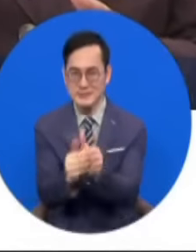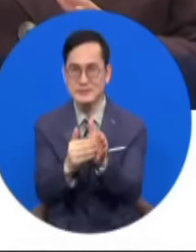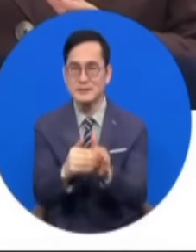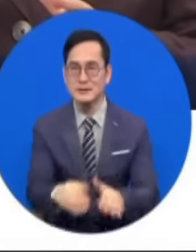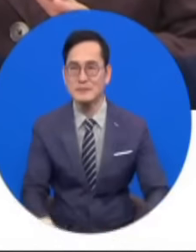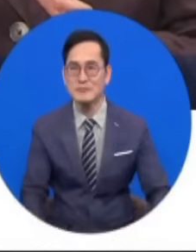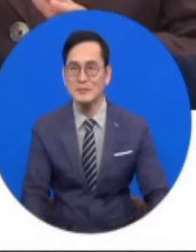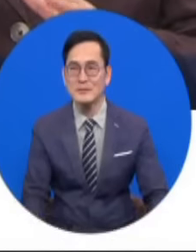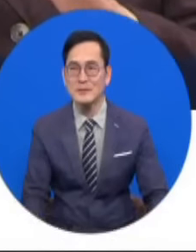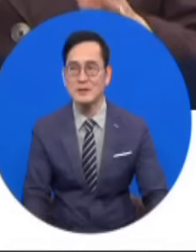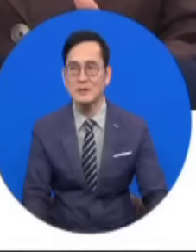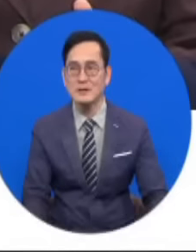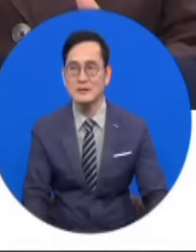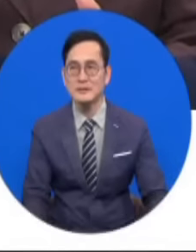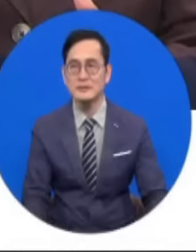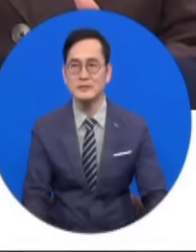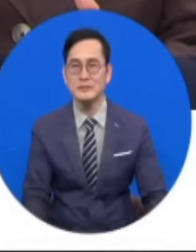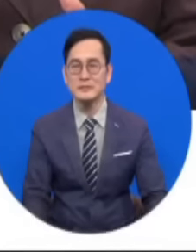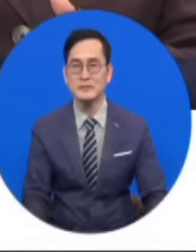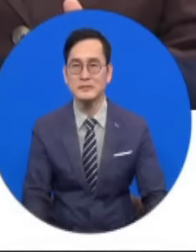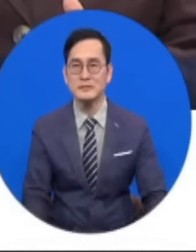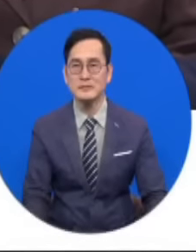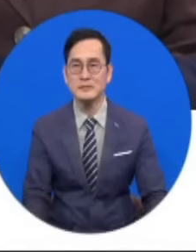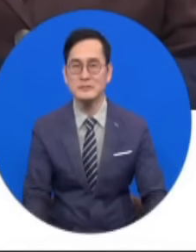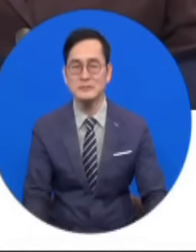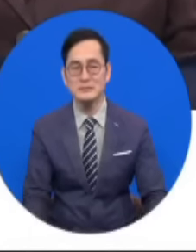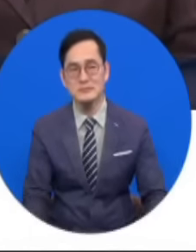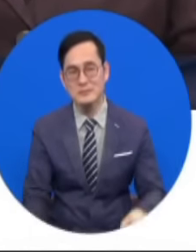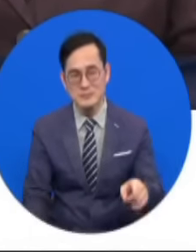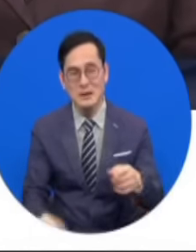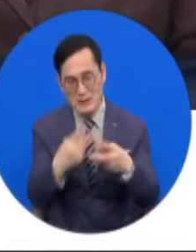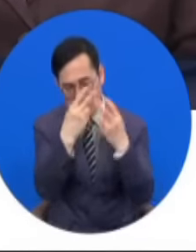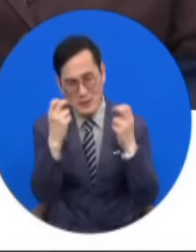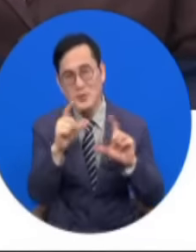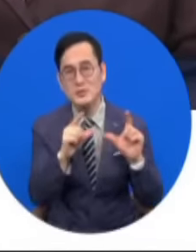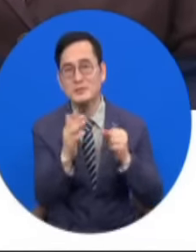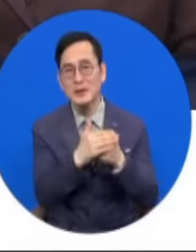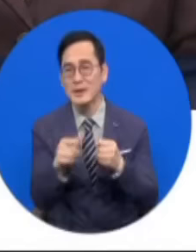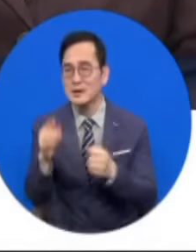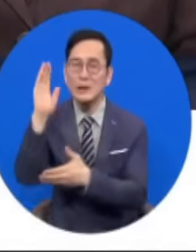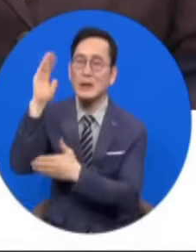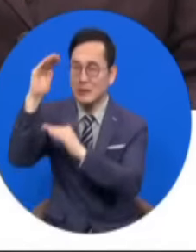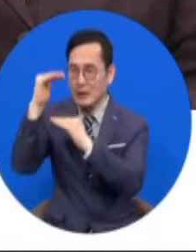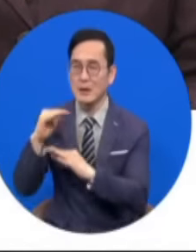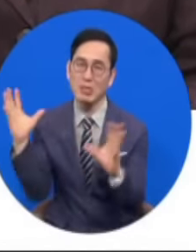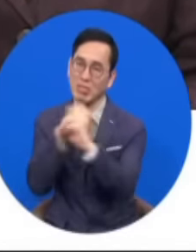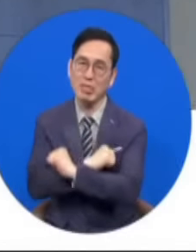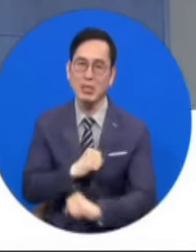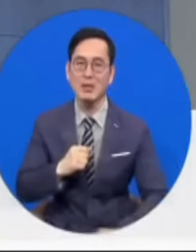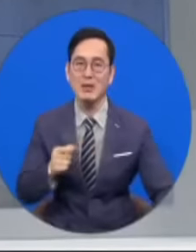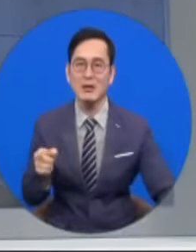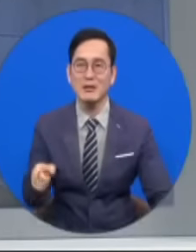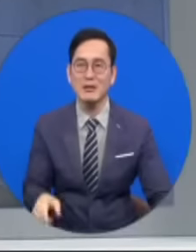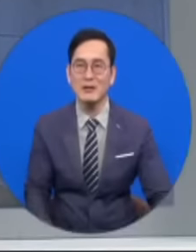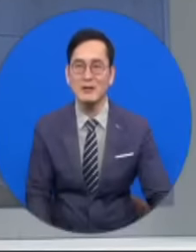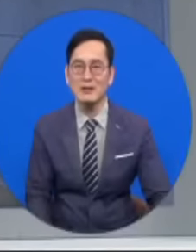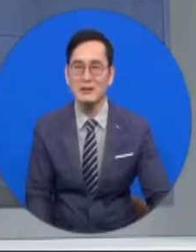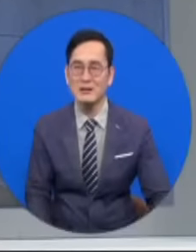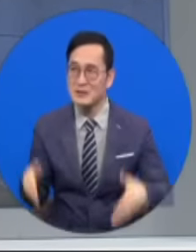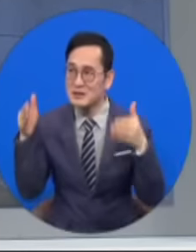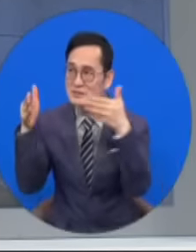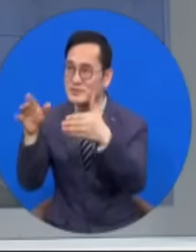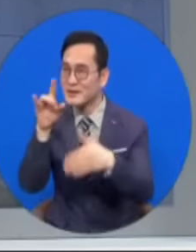가려 버렸어요 국민의 힘으로서도 아마 난감한 상황이 아닐까 생각합니다 예 자 국회 모습 전해드렸습니다 그런가 하면